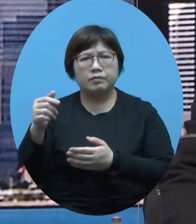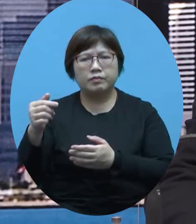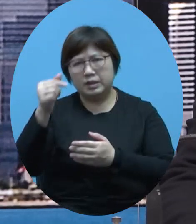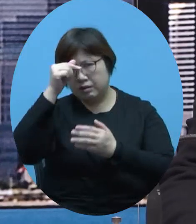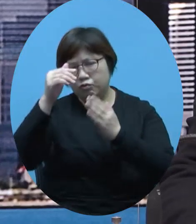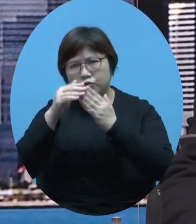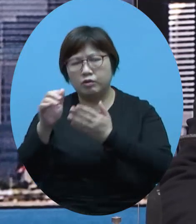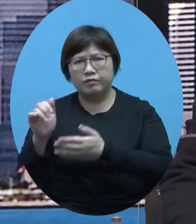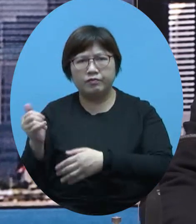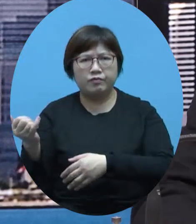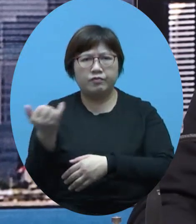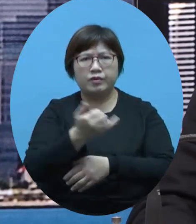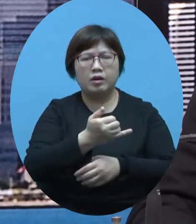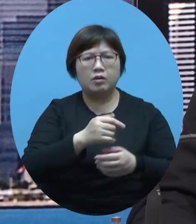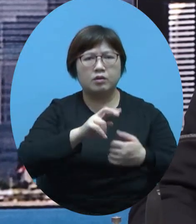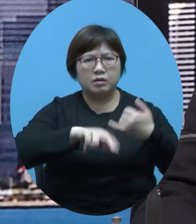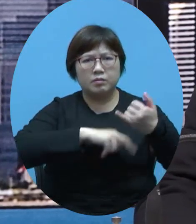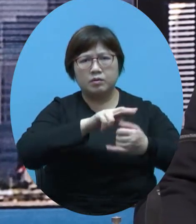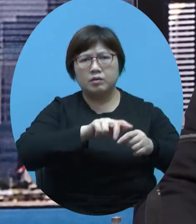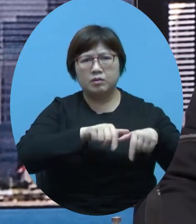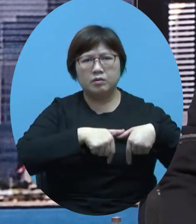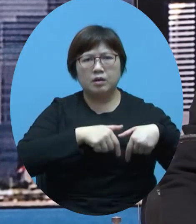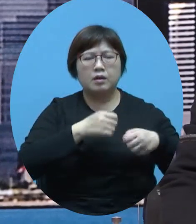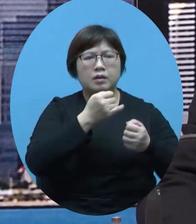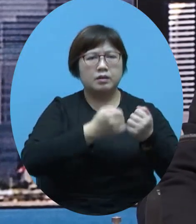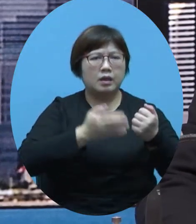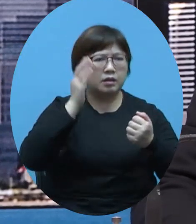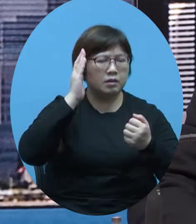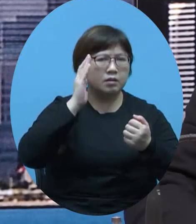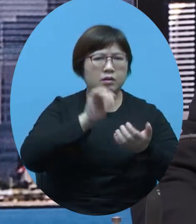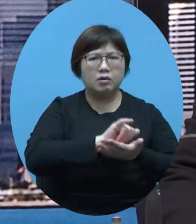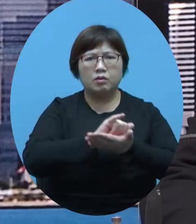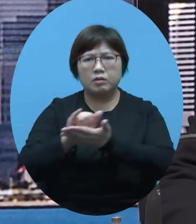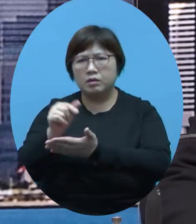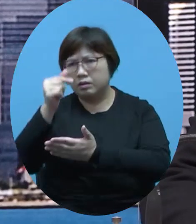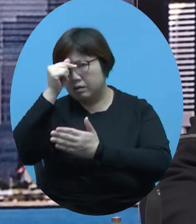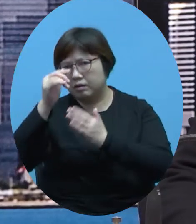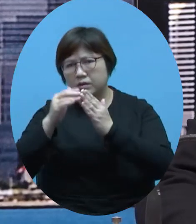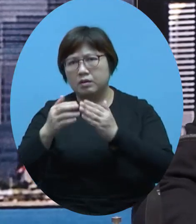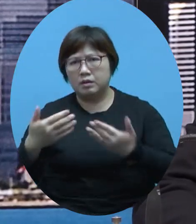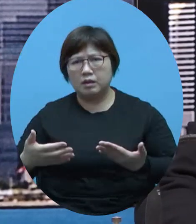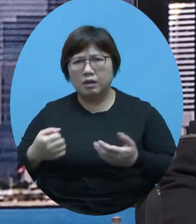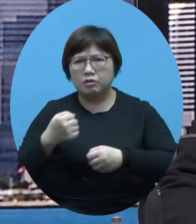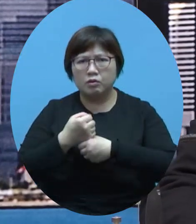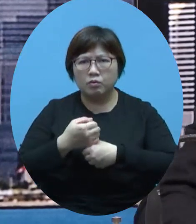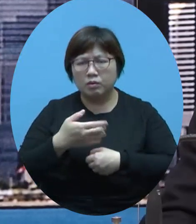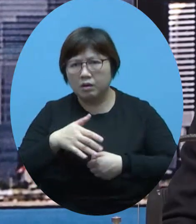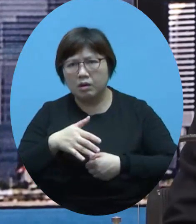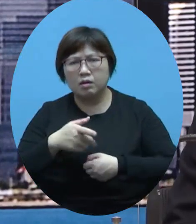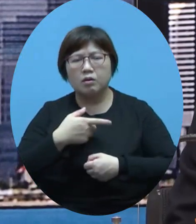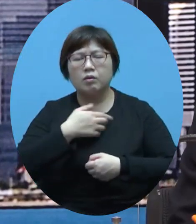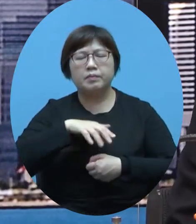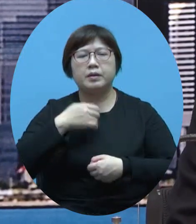疫中心啦，個爸爸就個仔咧就係、是、去呢個醫院啦嚇。咁但係就喺呢一刻係做咗未咧？我哋就未知嘅嚇，因